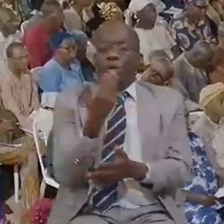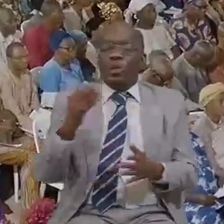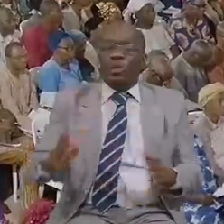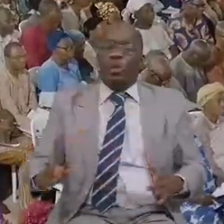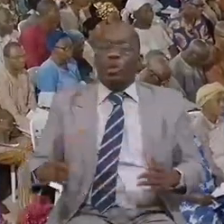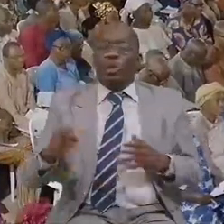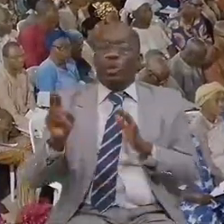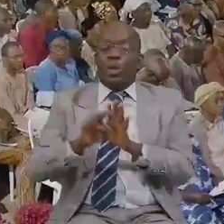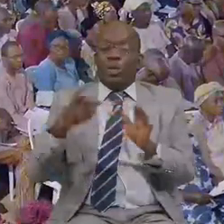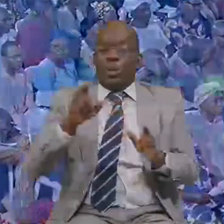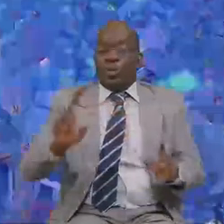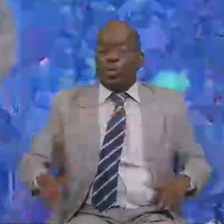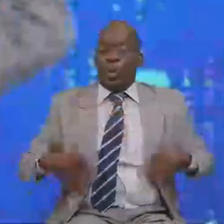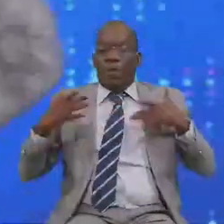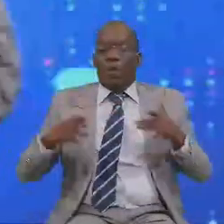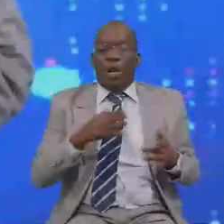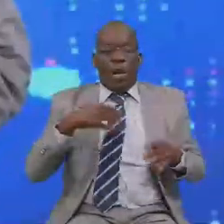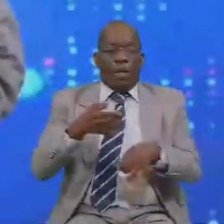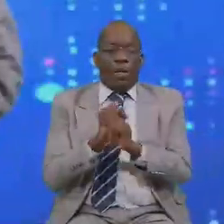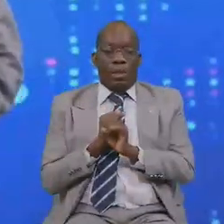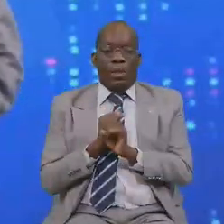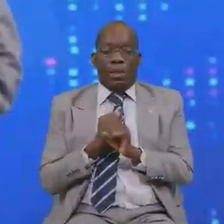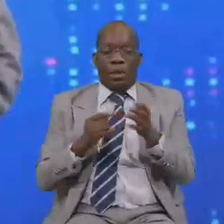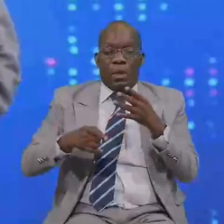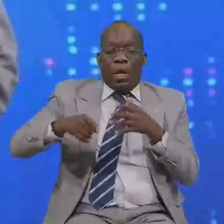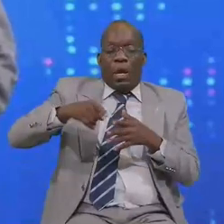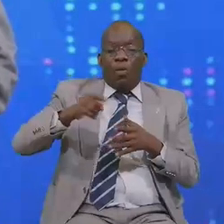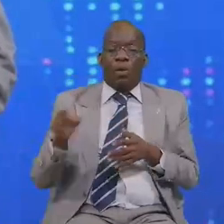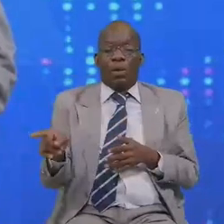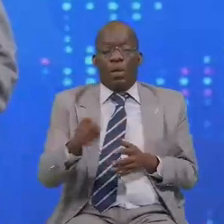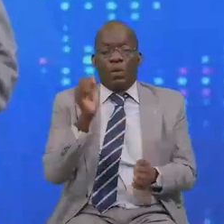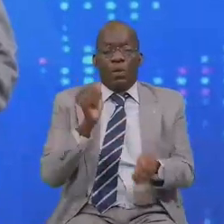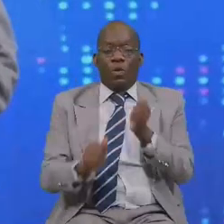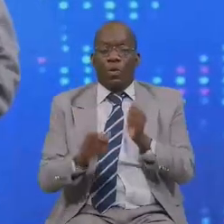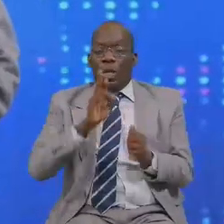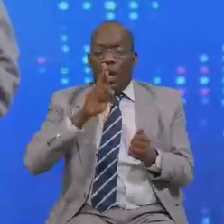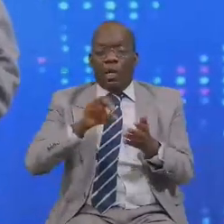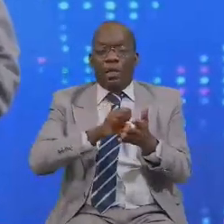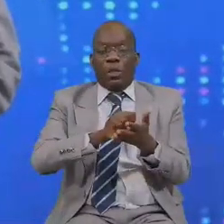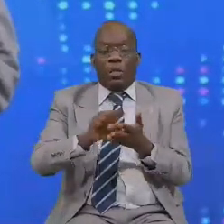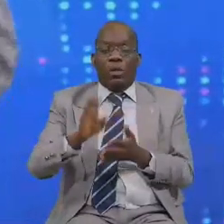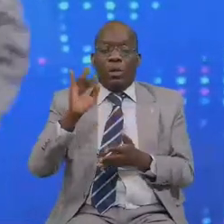nous faisons? Et l'héritage avec les sanctifiés.